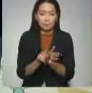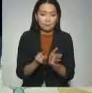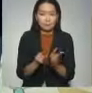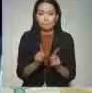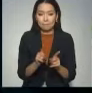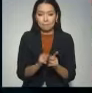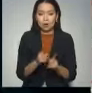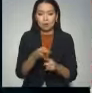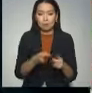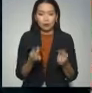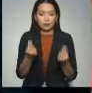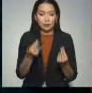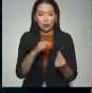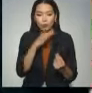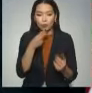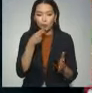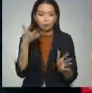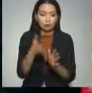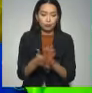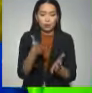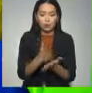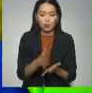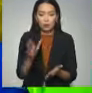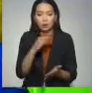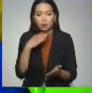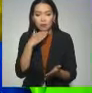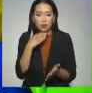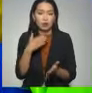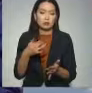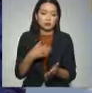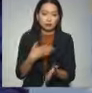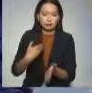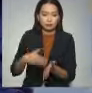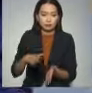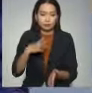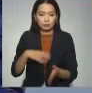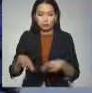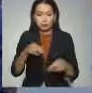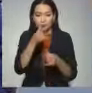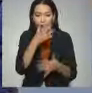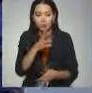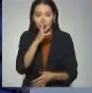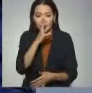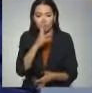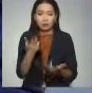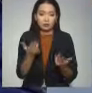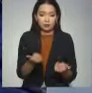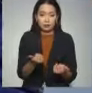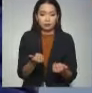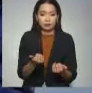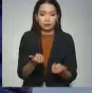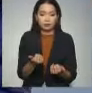астамы ішім-жемге кетеді. Сондықтан ет пен түрлі деликатестен бас тартуға тура келген. Жалақыға я, конечно, не